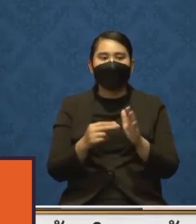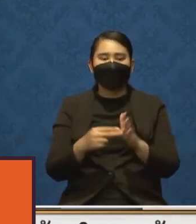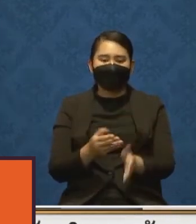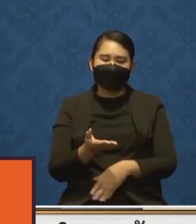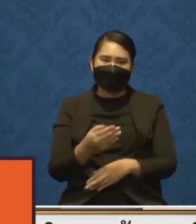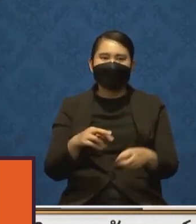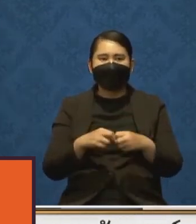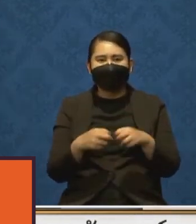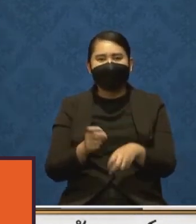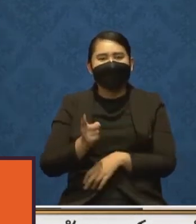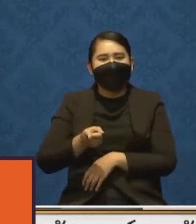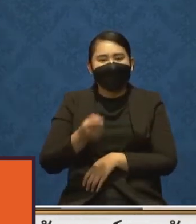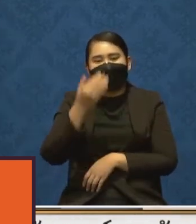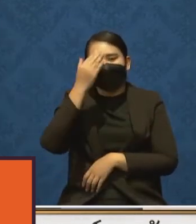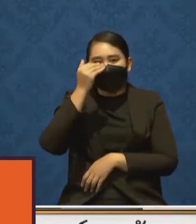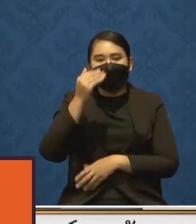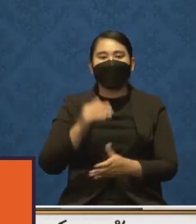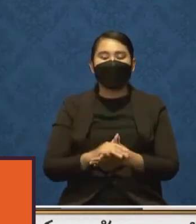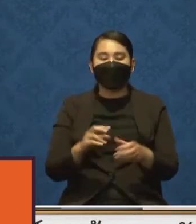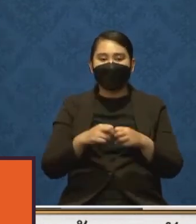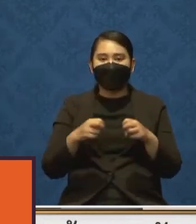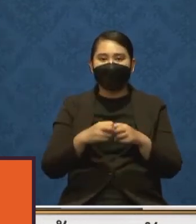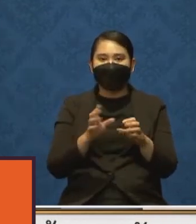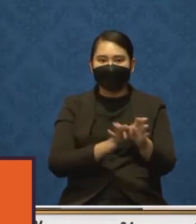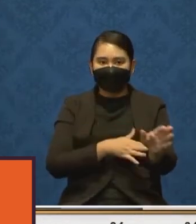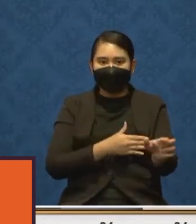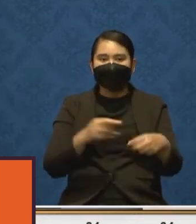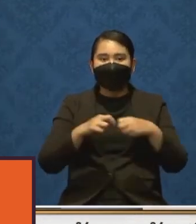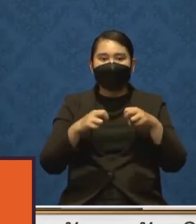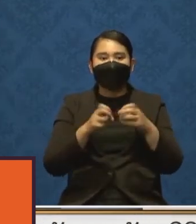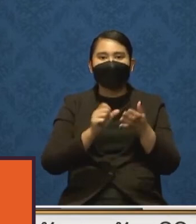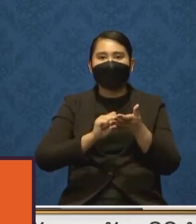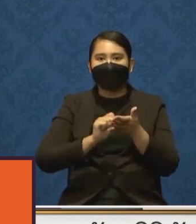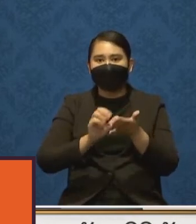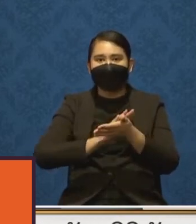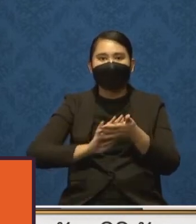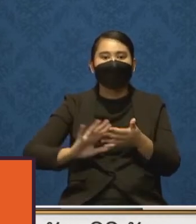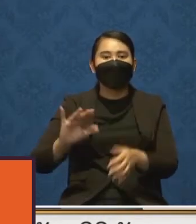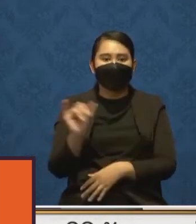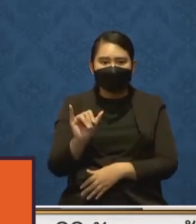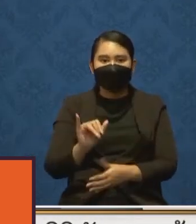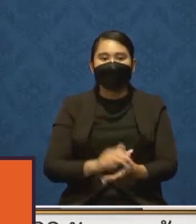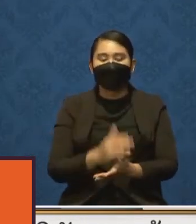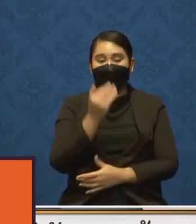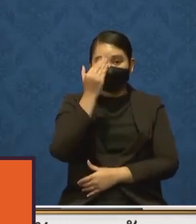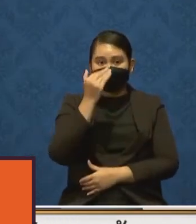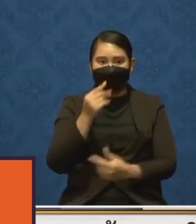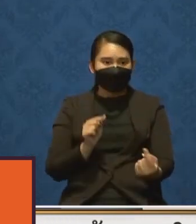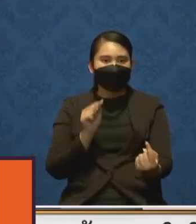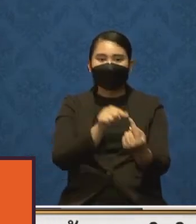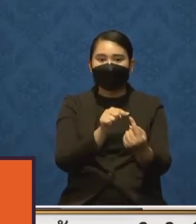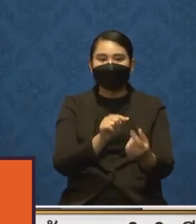แบบนี้อย่างต่อเื่องยาวนานแก้ไขปัหาไม่เสรจสัถีครั ท่านเจาะประเดนเลยนะครับ